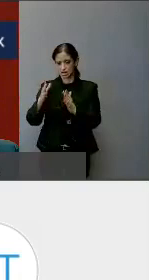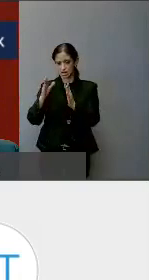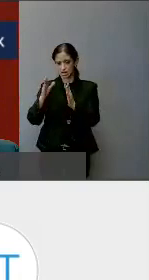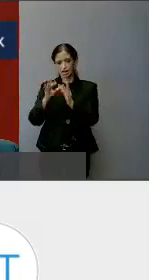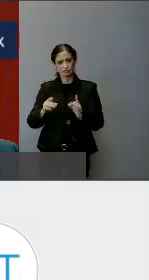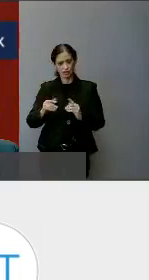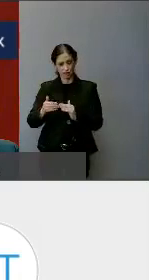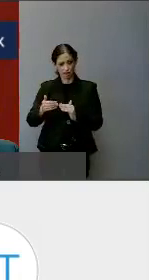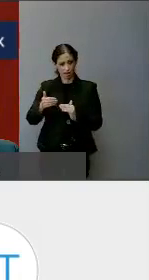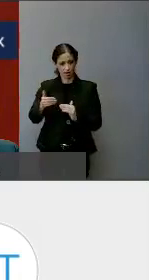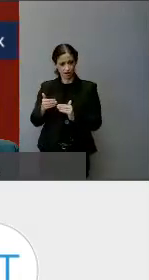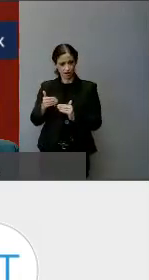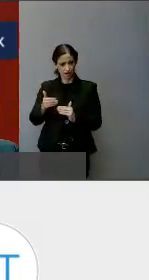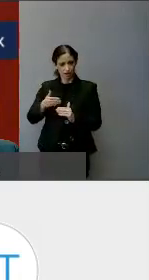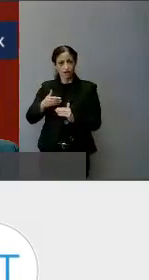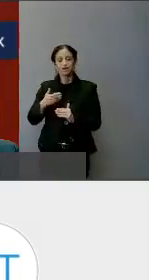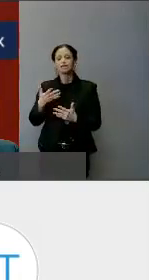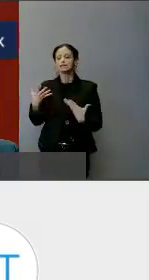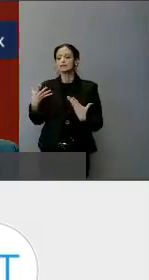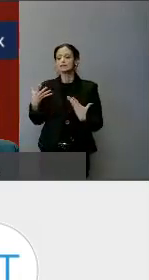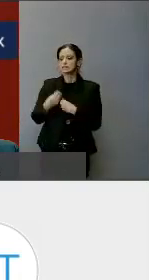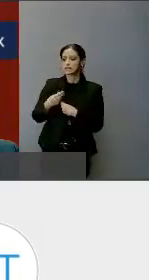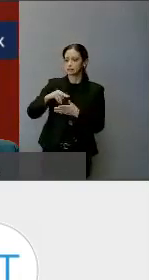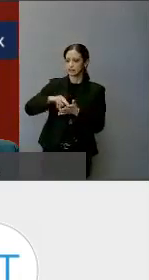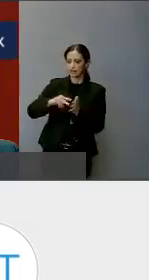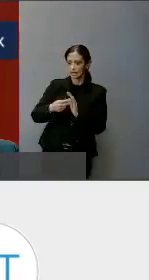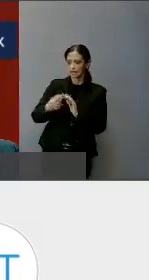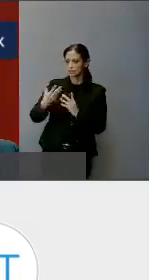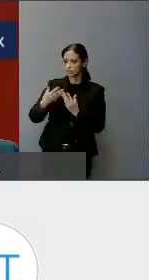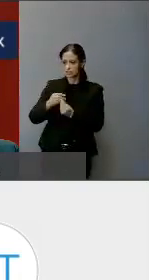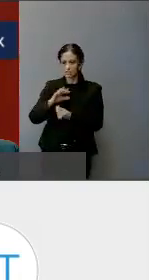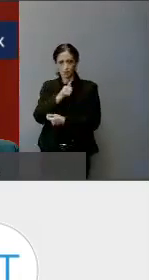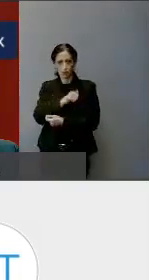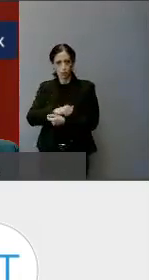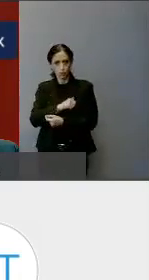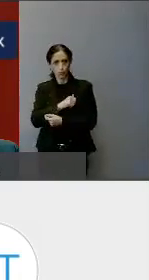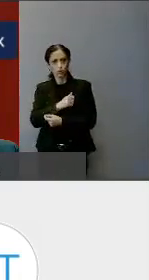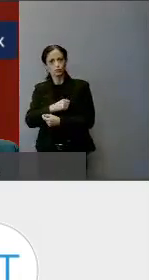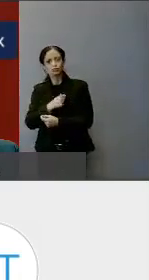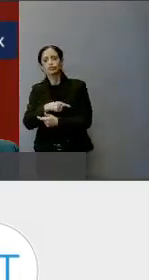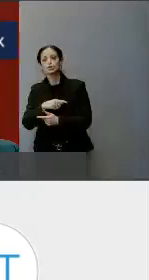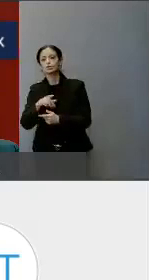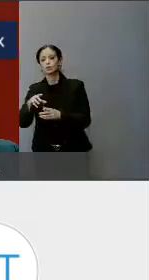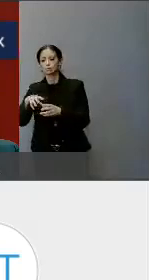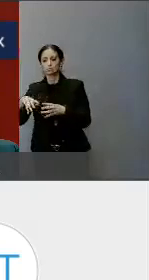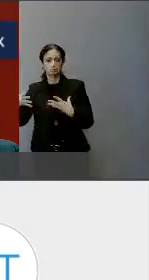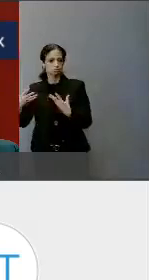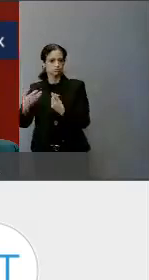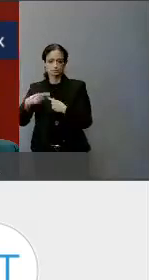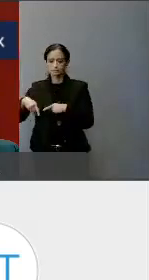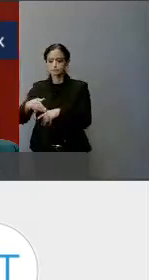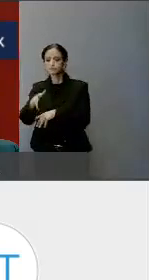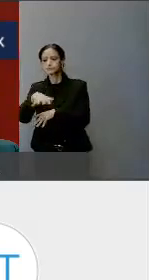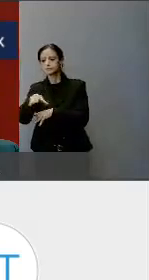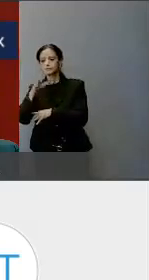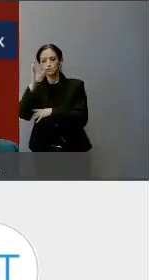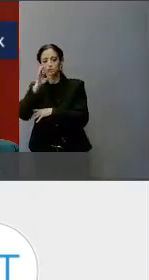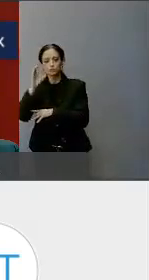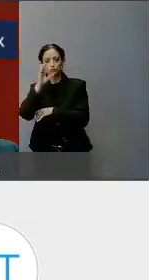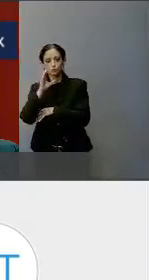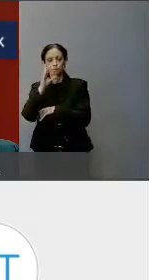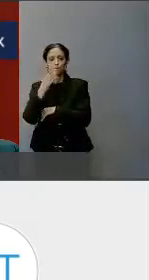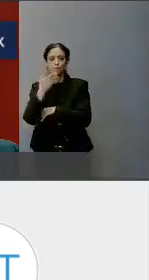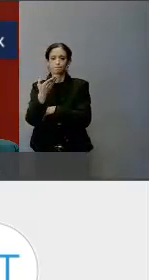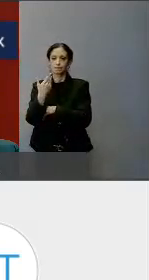in volgendo i tecnici coinvolgendo comune e anche al municipio in maniera tale da dare una diciamo